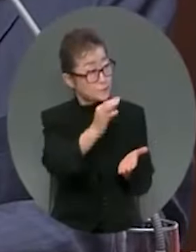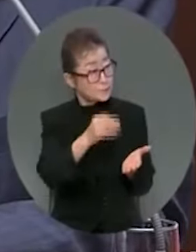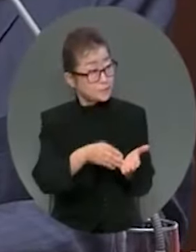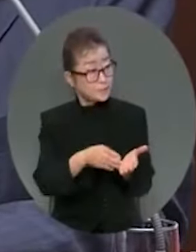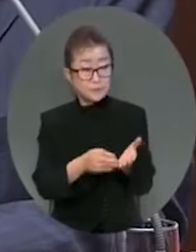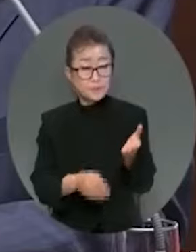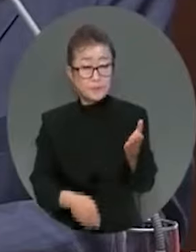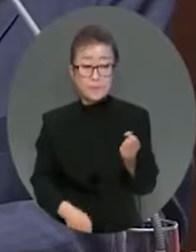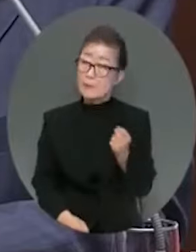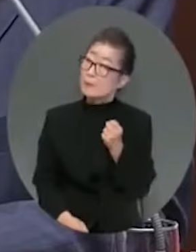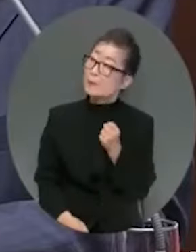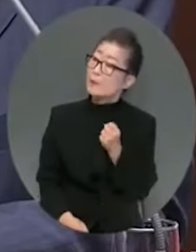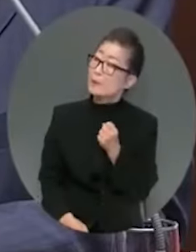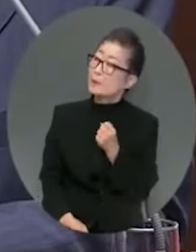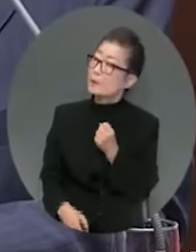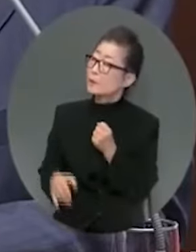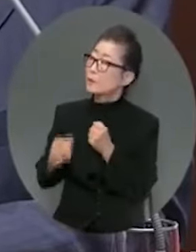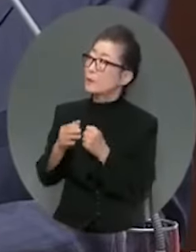예.